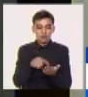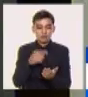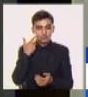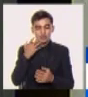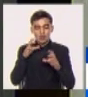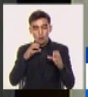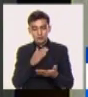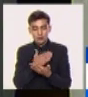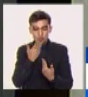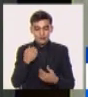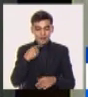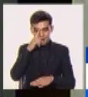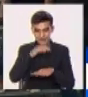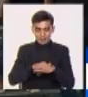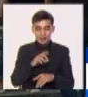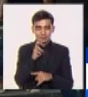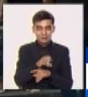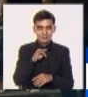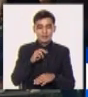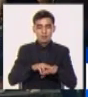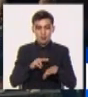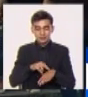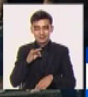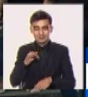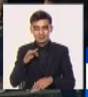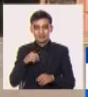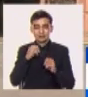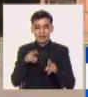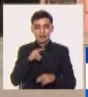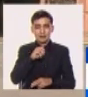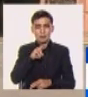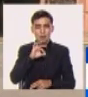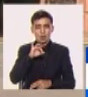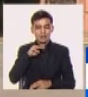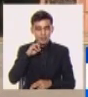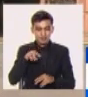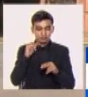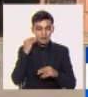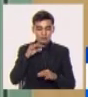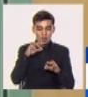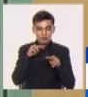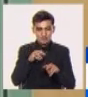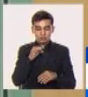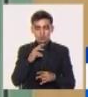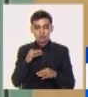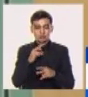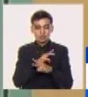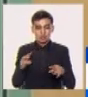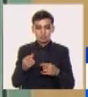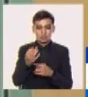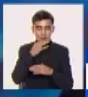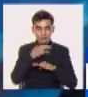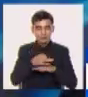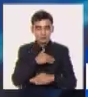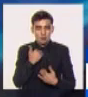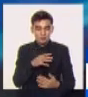мы обратились в акимат, полицию и департамент контроля качества и безопасности товаров. Но никто из них на интервью не согласился. А